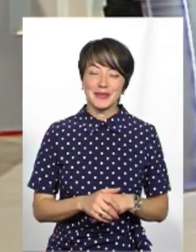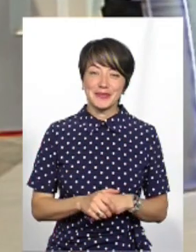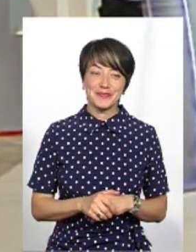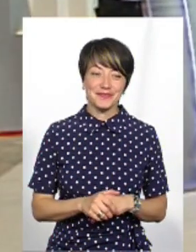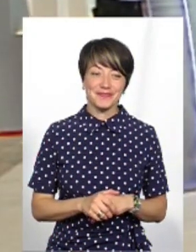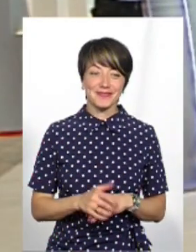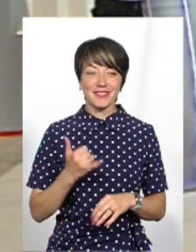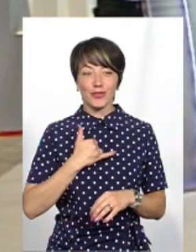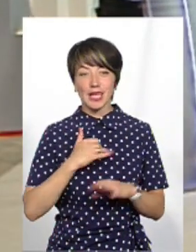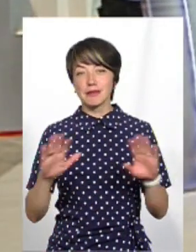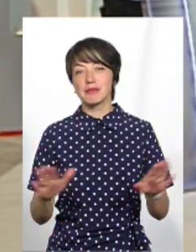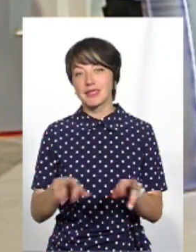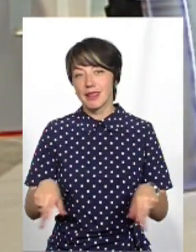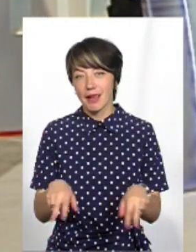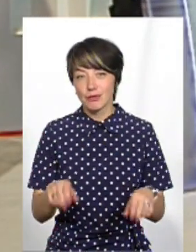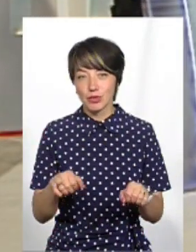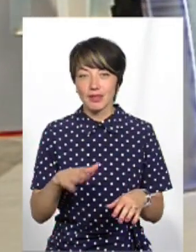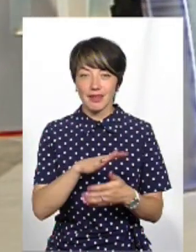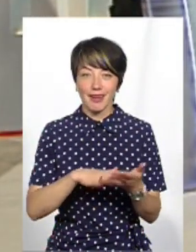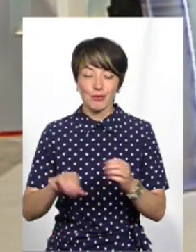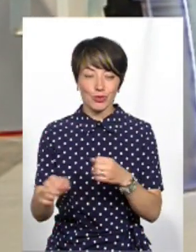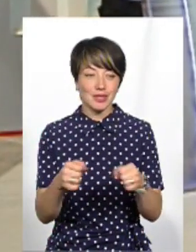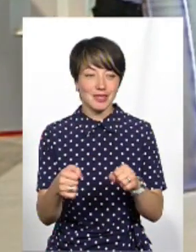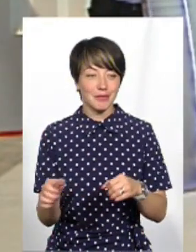це пісні і танці, може далі будуть замітати.